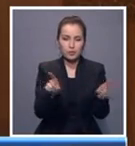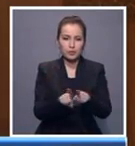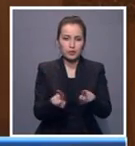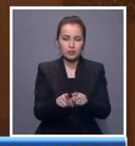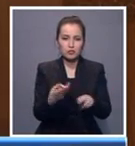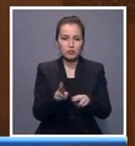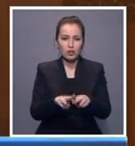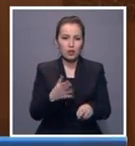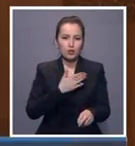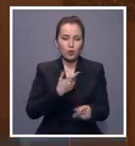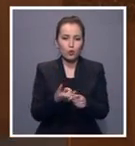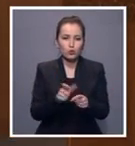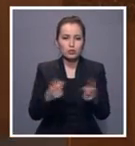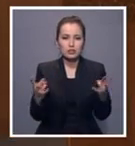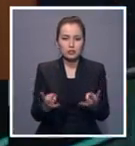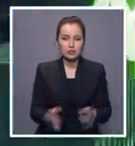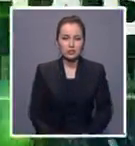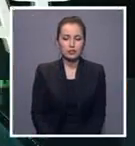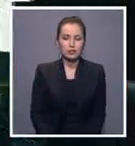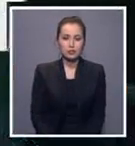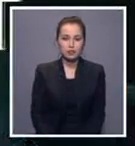Бұл да бізге өте қажетті мәселе.